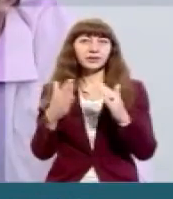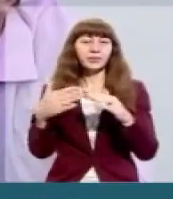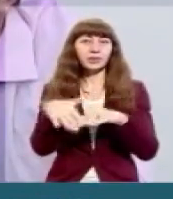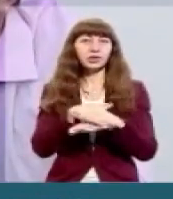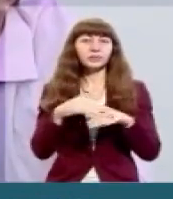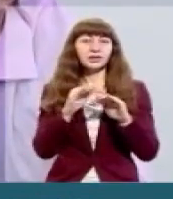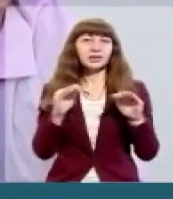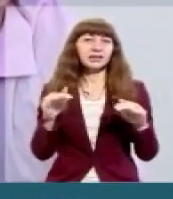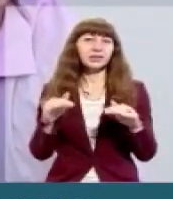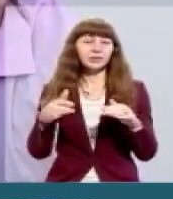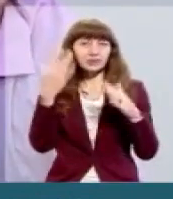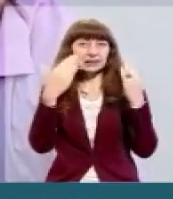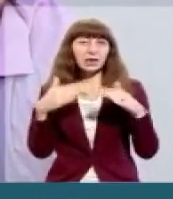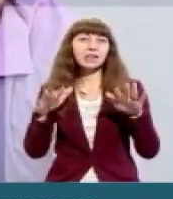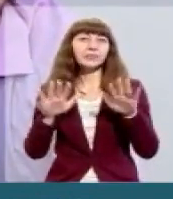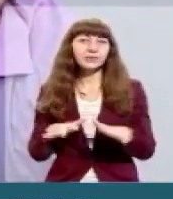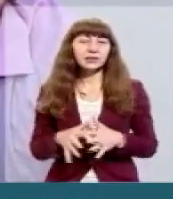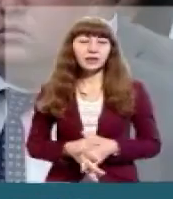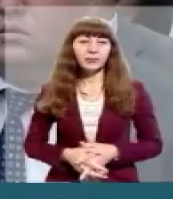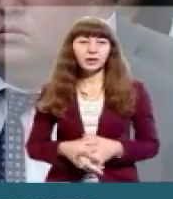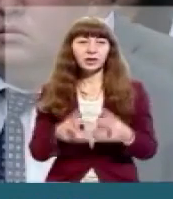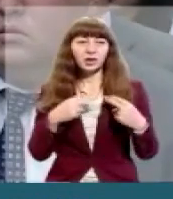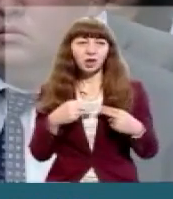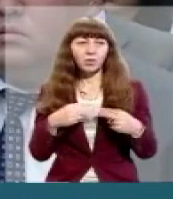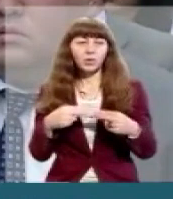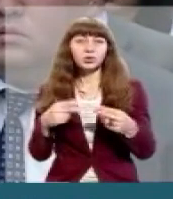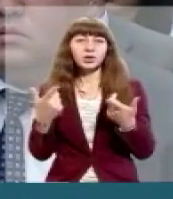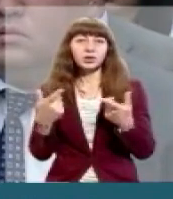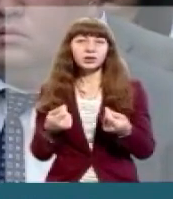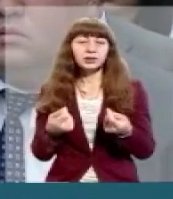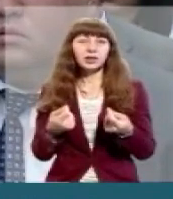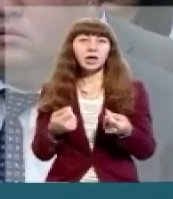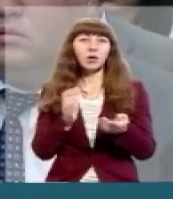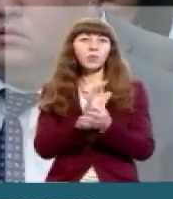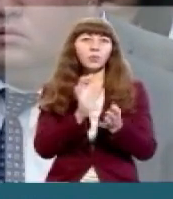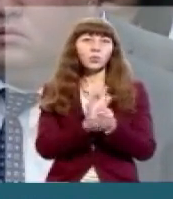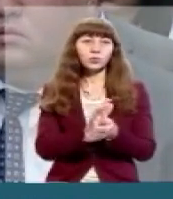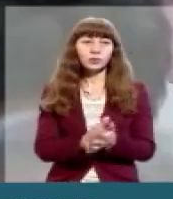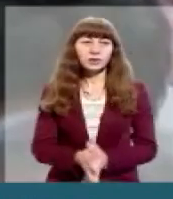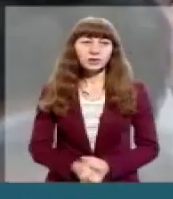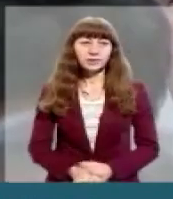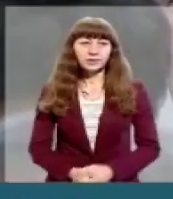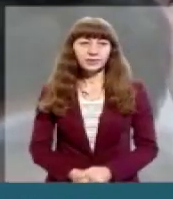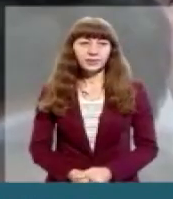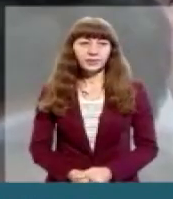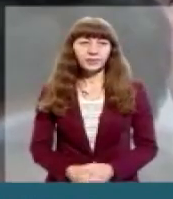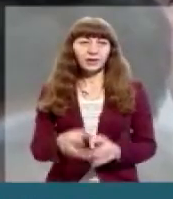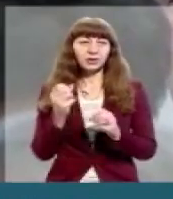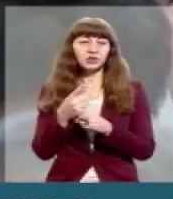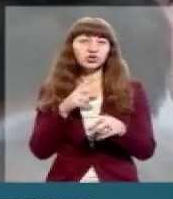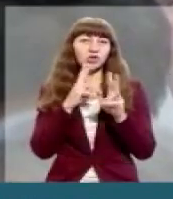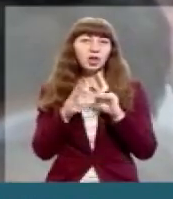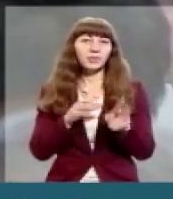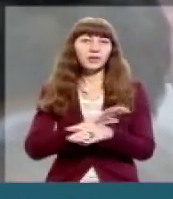тәртібінен түспеген сауал болды. Нысандардағы жөндеу жұмыстарынан кейін қоқыс пен құрылыс материалдары жиналмайды. Келіп түскен шағымдардың 11-і